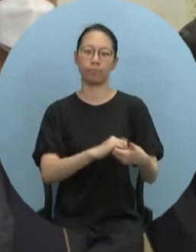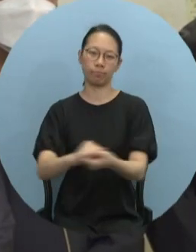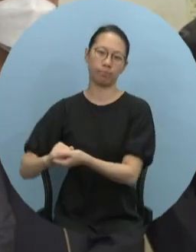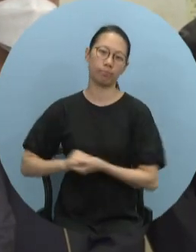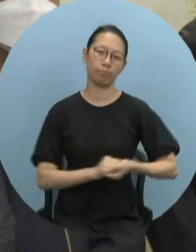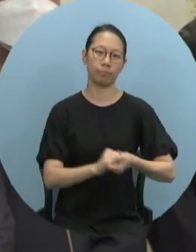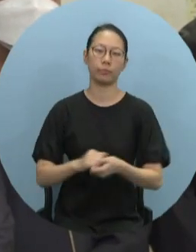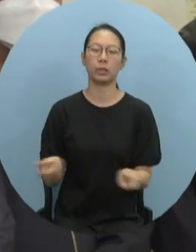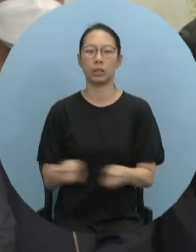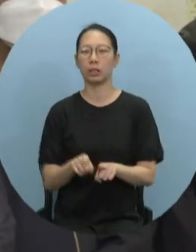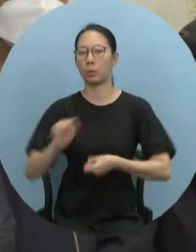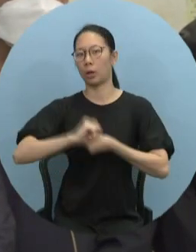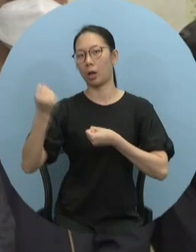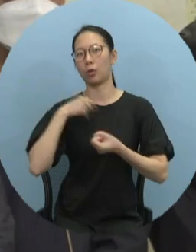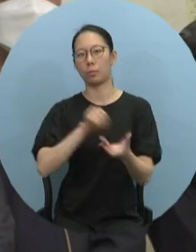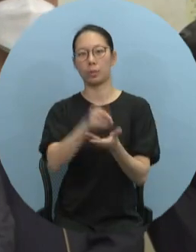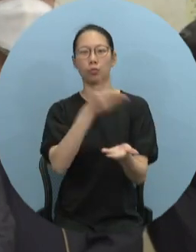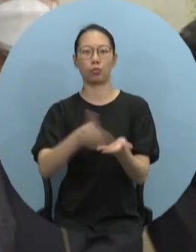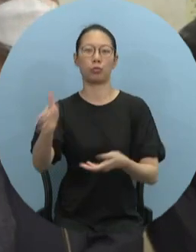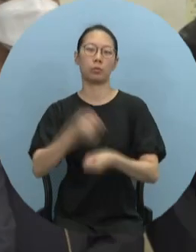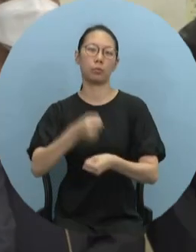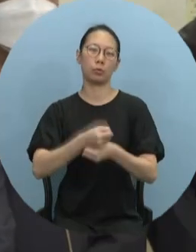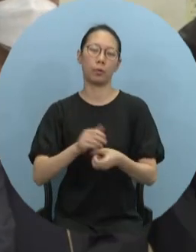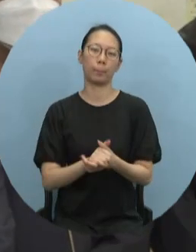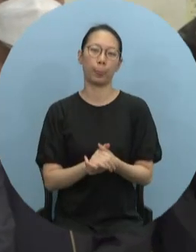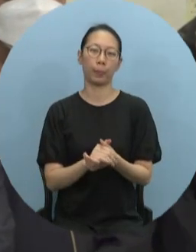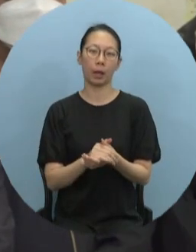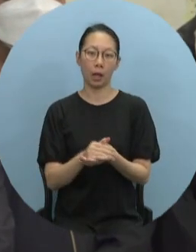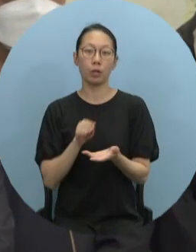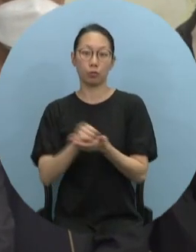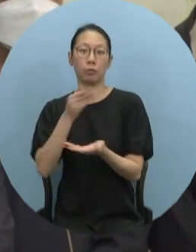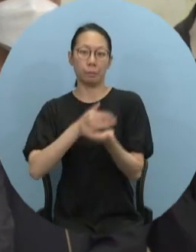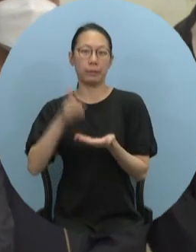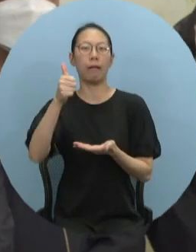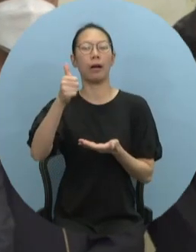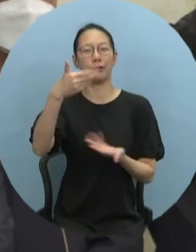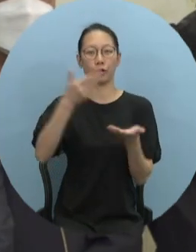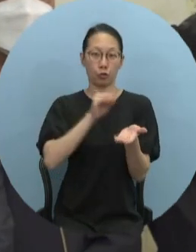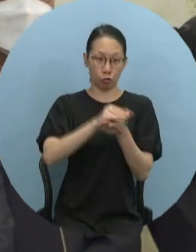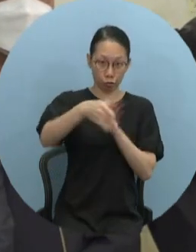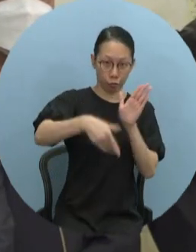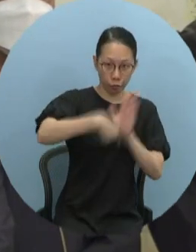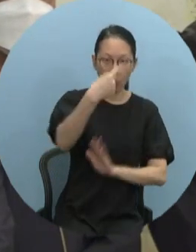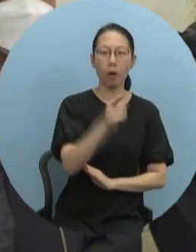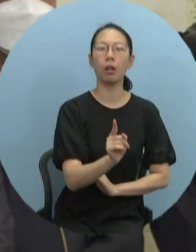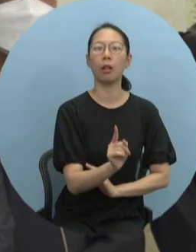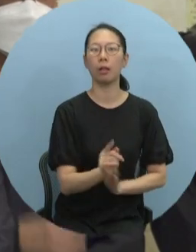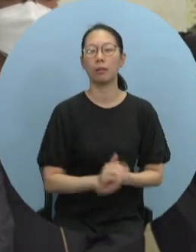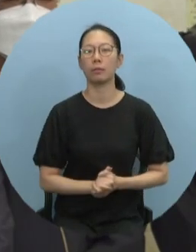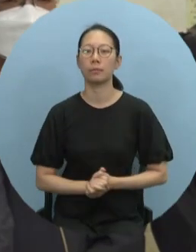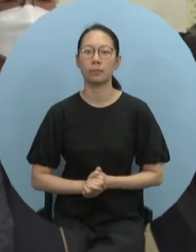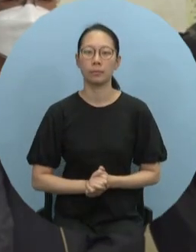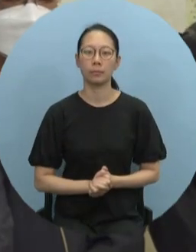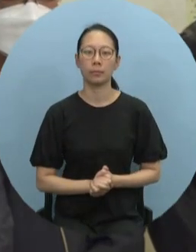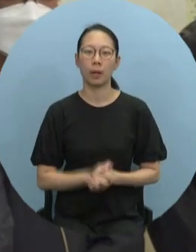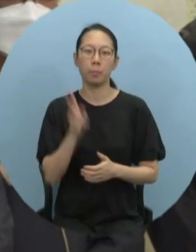作，共同加強呢個滅鼠嘅工作。除咗滅鼠之外咧，防治鼠患亦都需要咧喺唔同嘅範疇咧